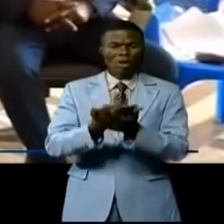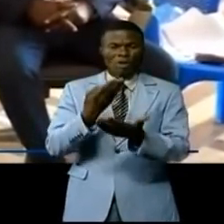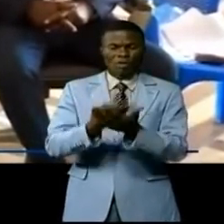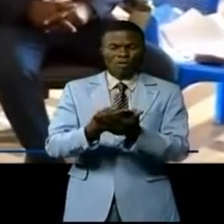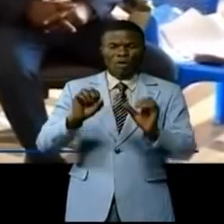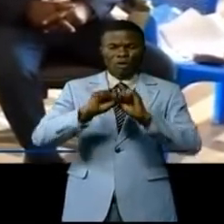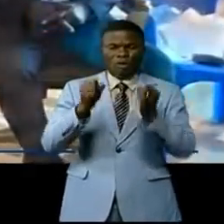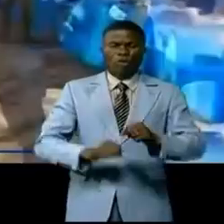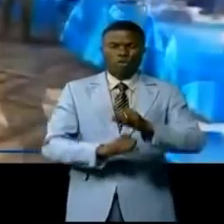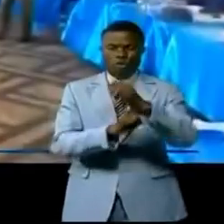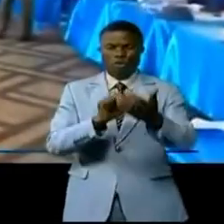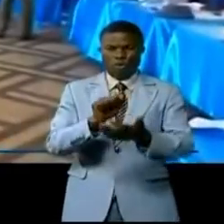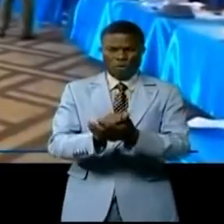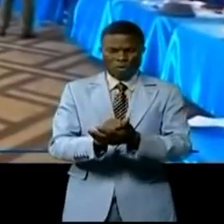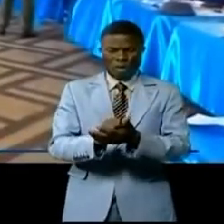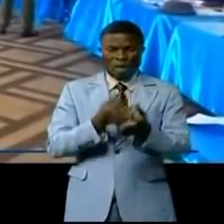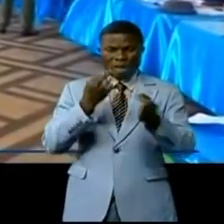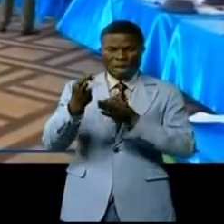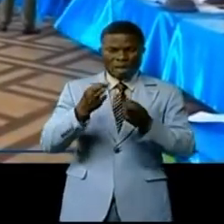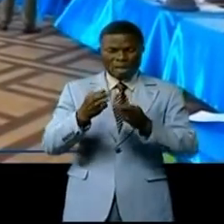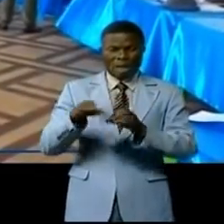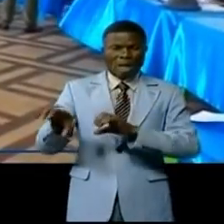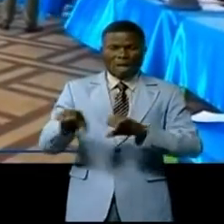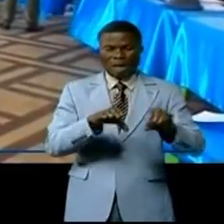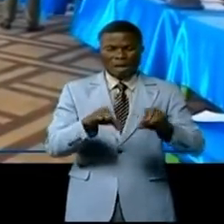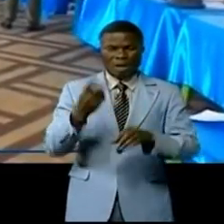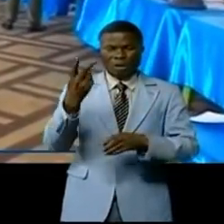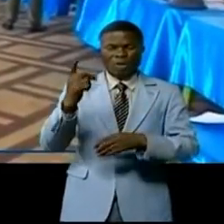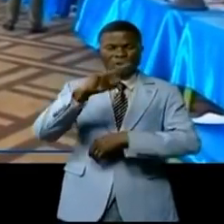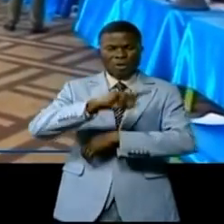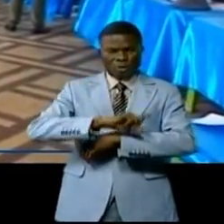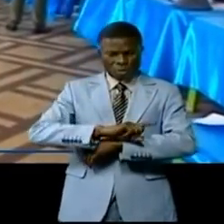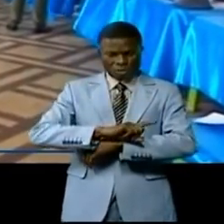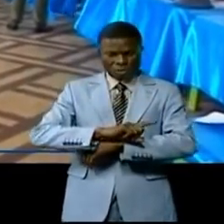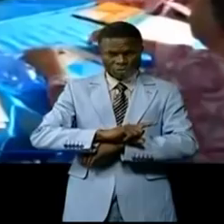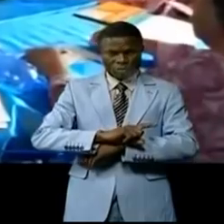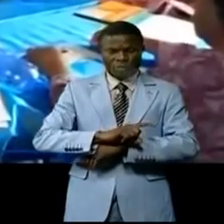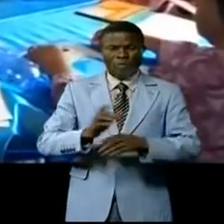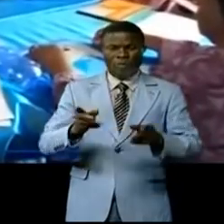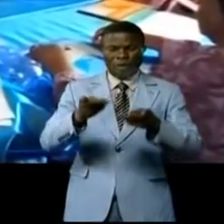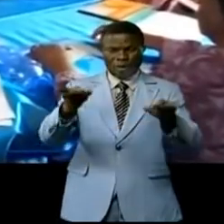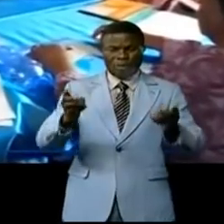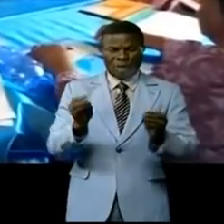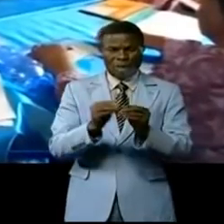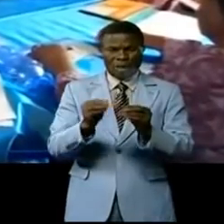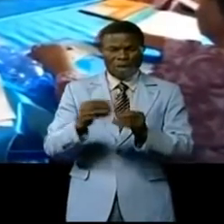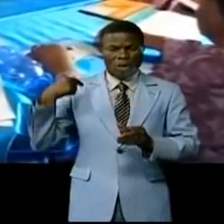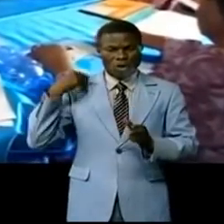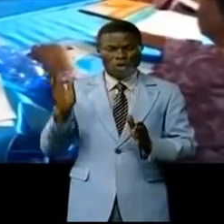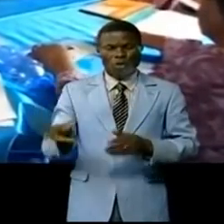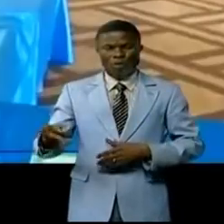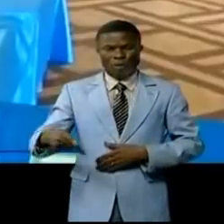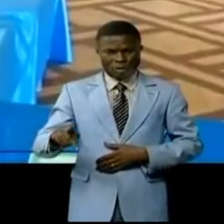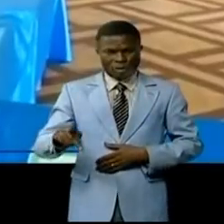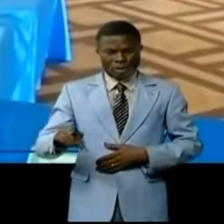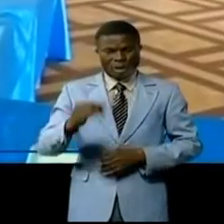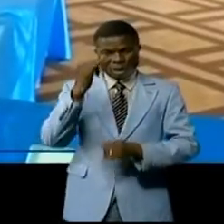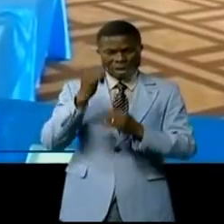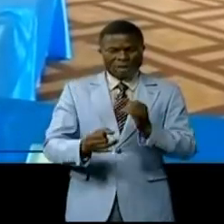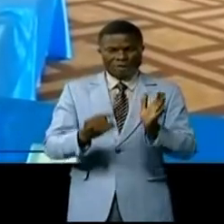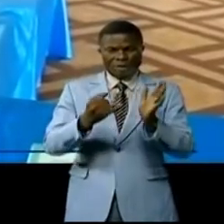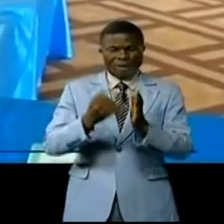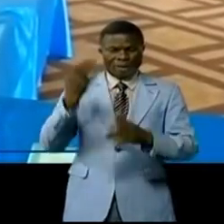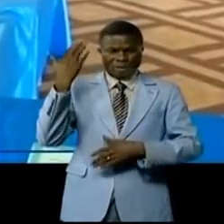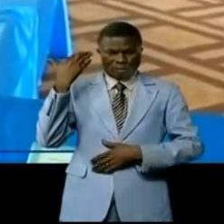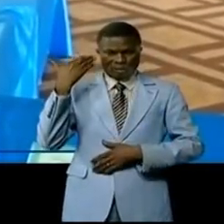ses assises. Précisons que cette session de deux jours, qui a eu pour cadre la salle des réunions du gouverneur des provinces, s'est clôturée le week-end